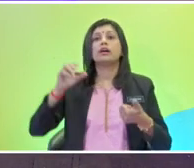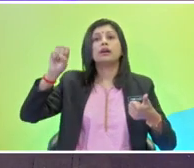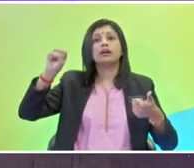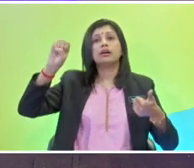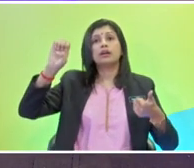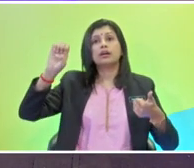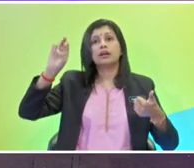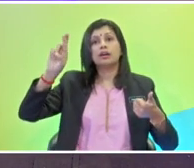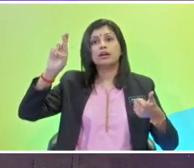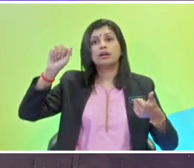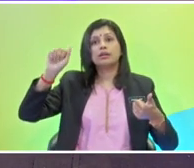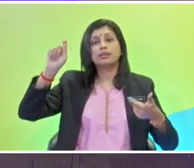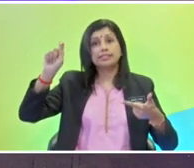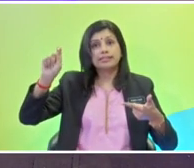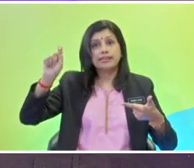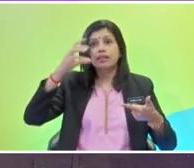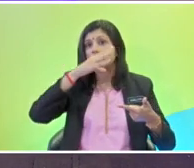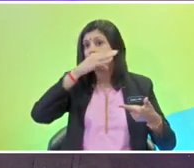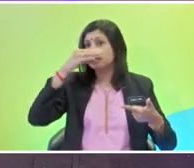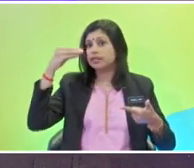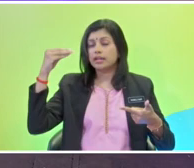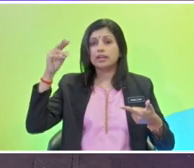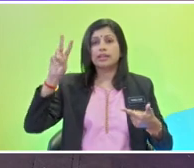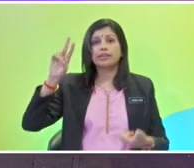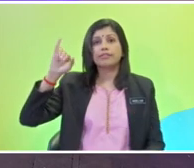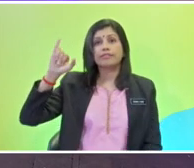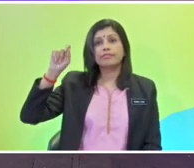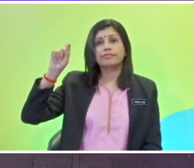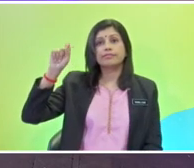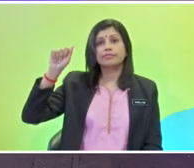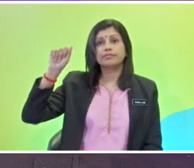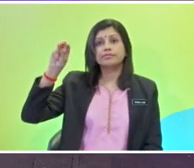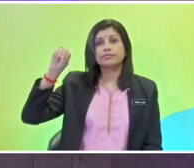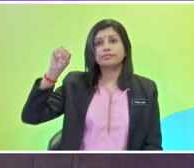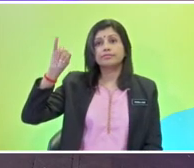juga vitamin. Vitamin. Yang elok untuk otak dan juga tubuh badan kita.